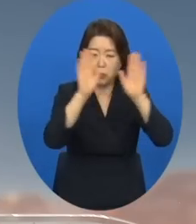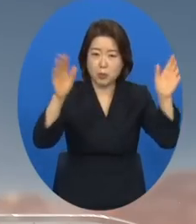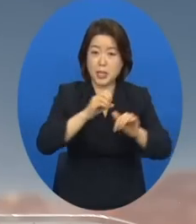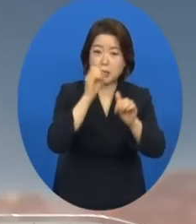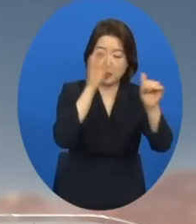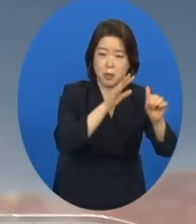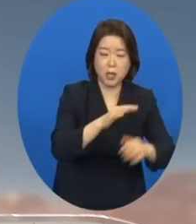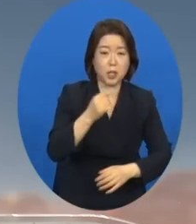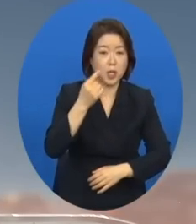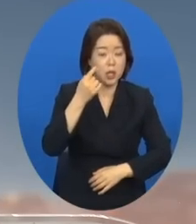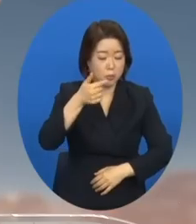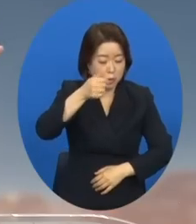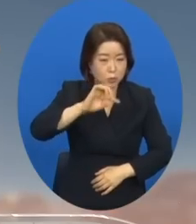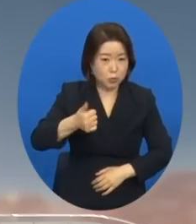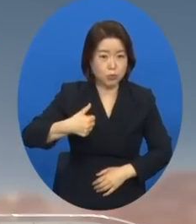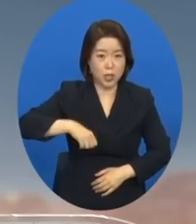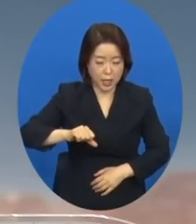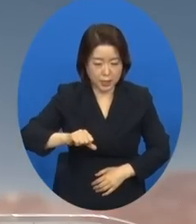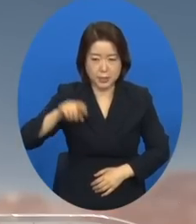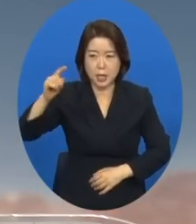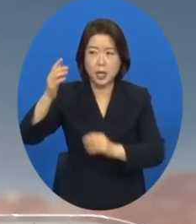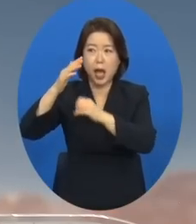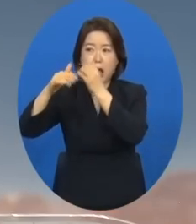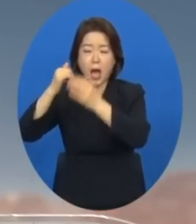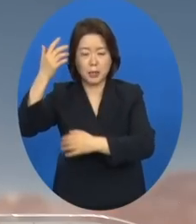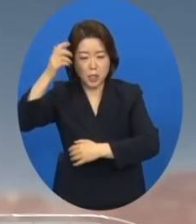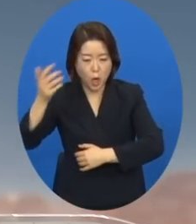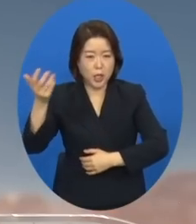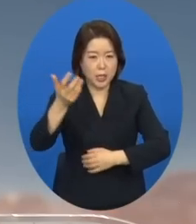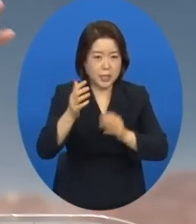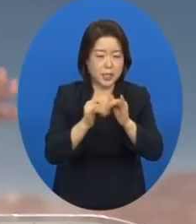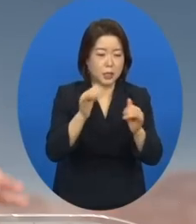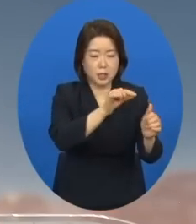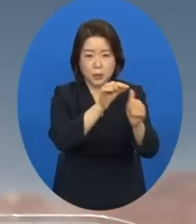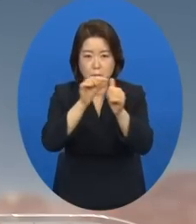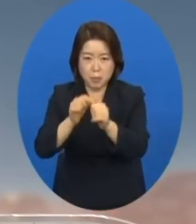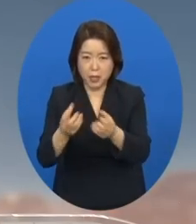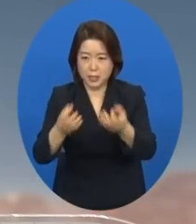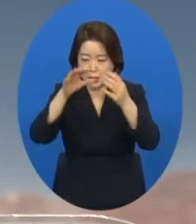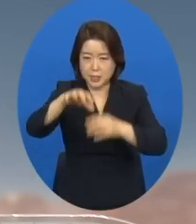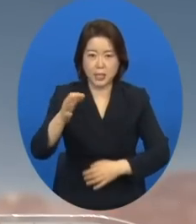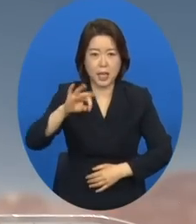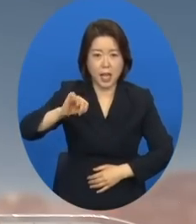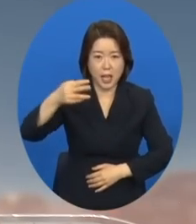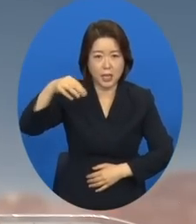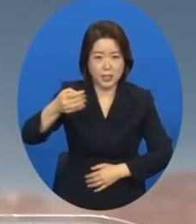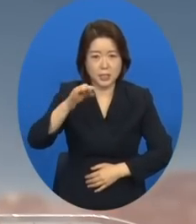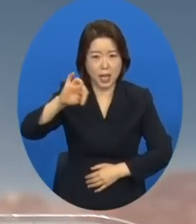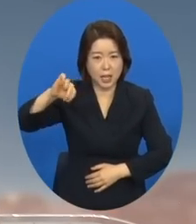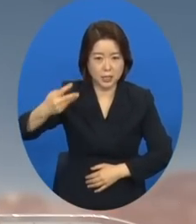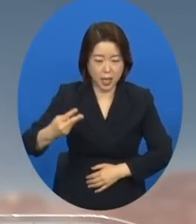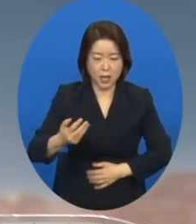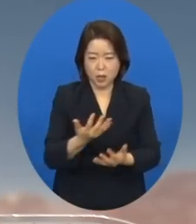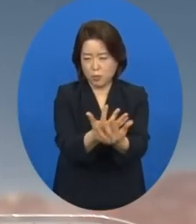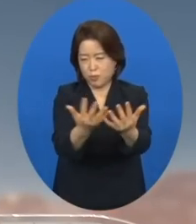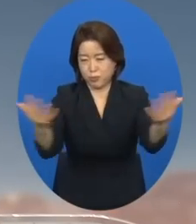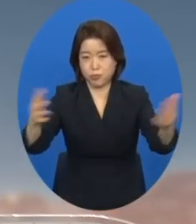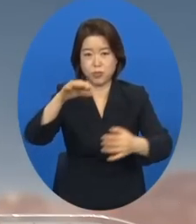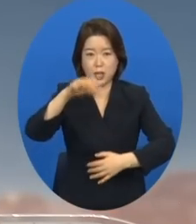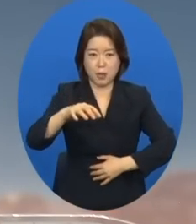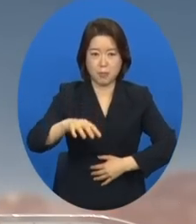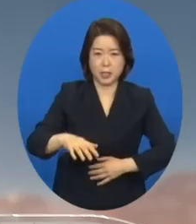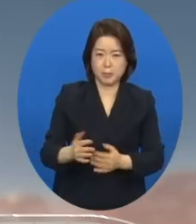영이 머무는 자니 너는 데려다가 그에게 안수하고 그를 제사장 엘레나스가 온 회중 앞에 세우고 그들 목전에서 그에게 위탁하여